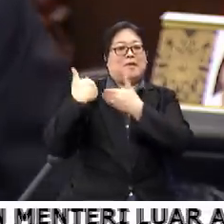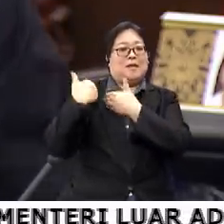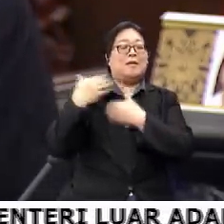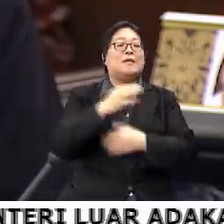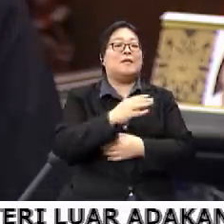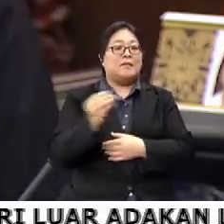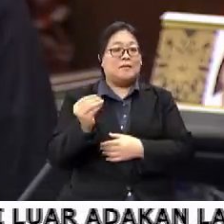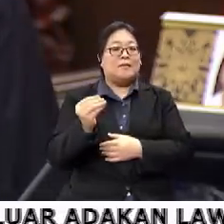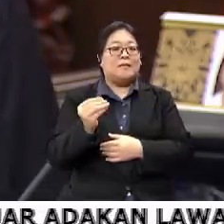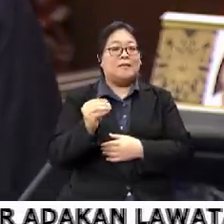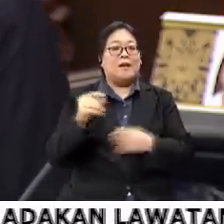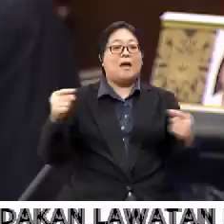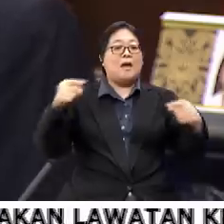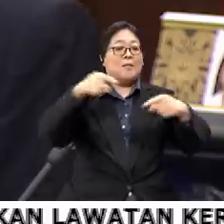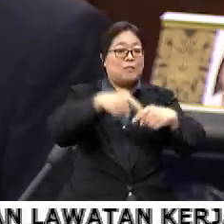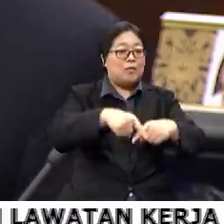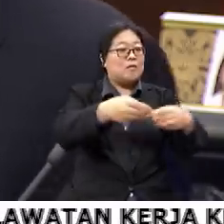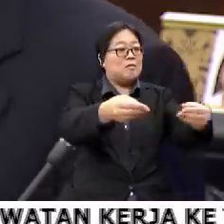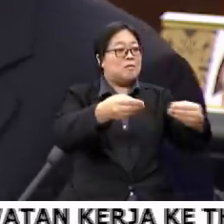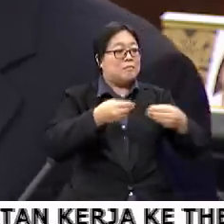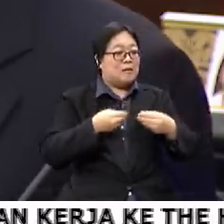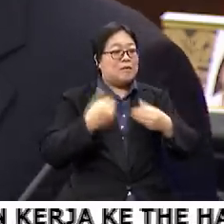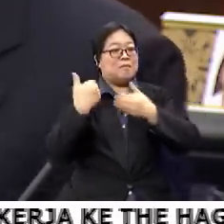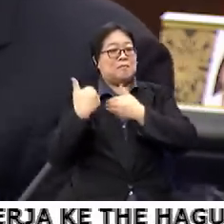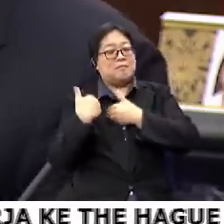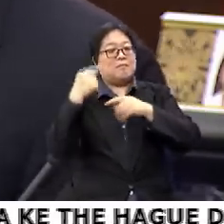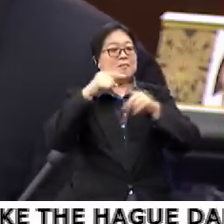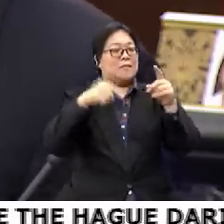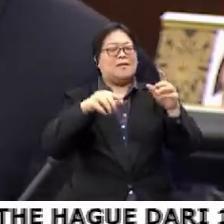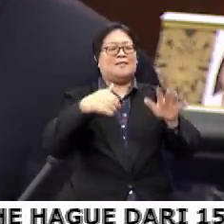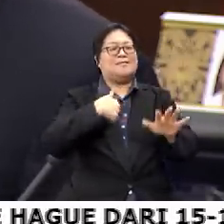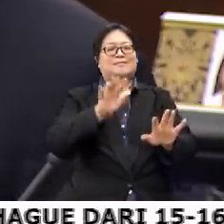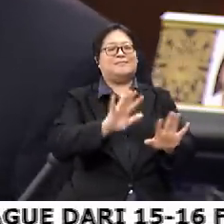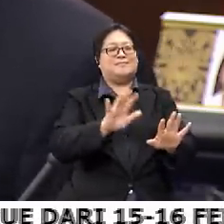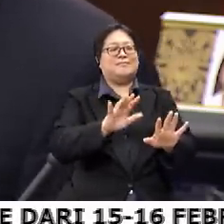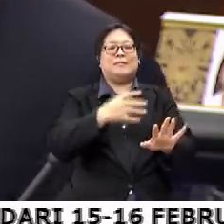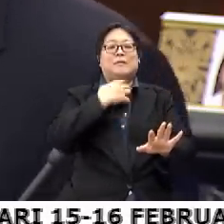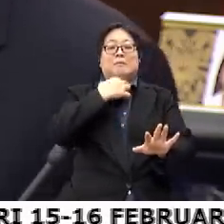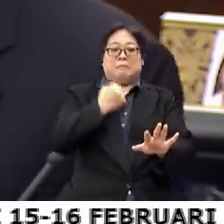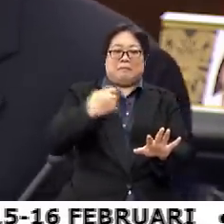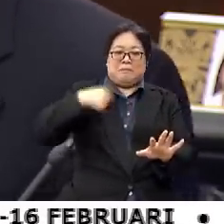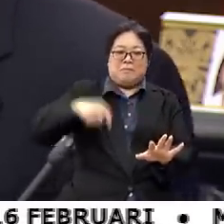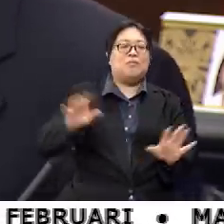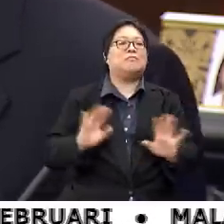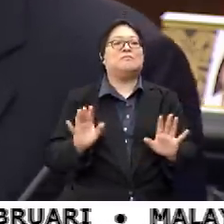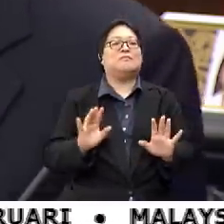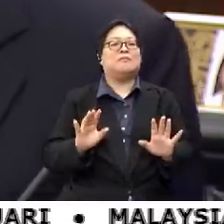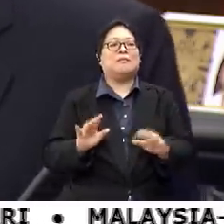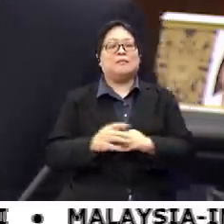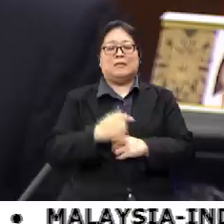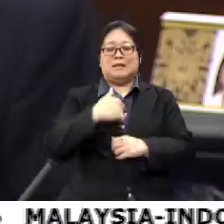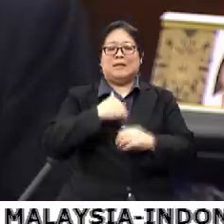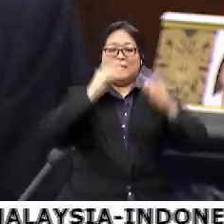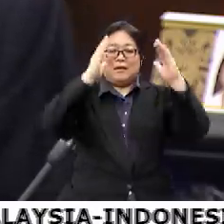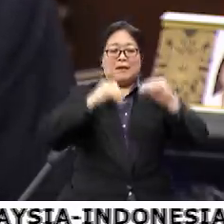juga dalam UMNO, jawatan-jawatan yang diberikan. Ya, bukan itu nafsu kita, ya, waktu itu. Ya, dan saya